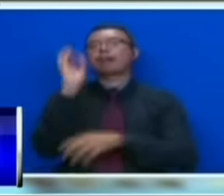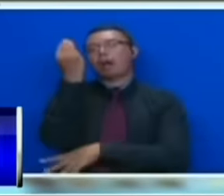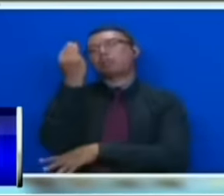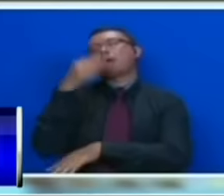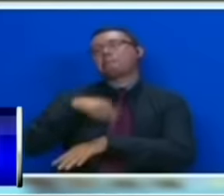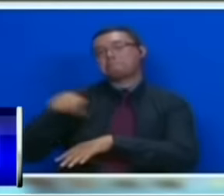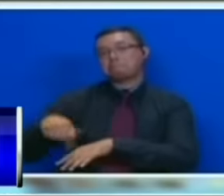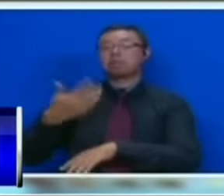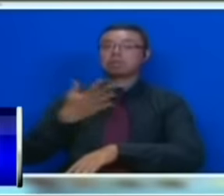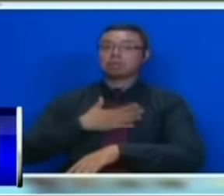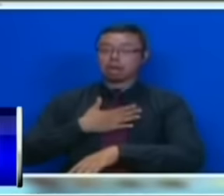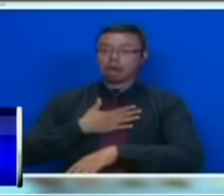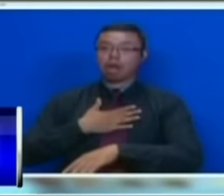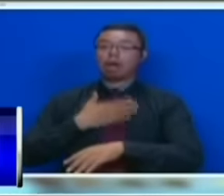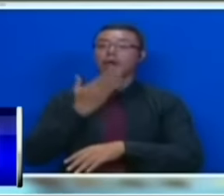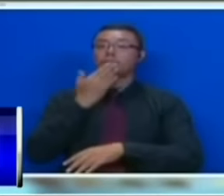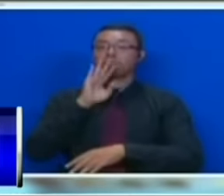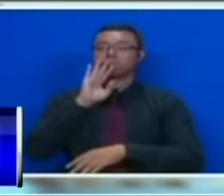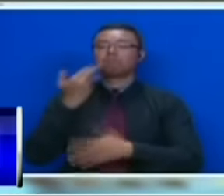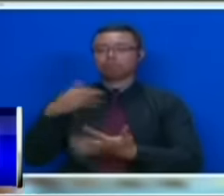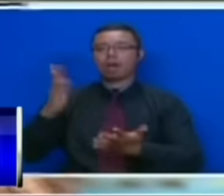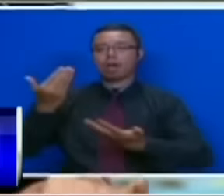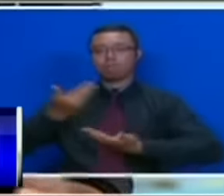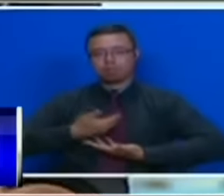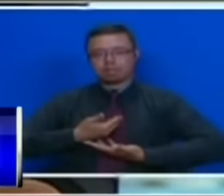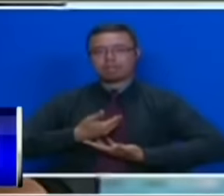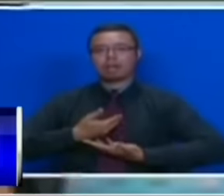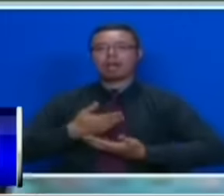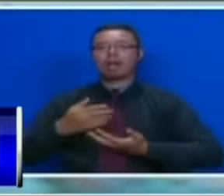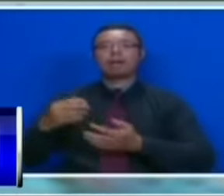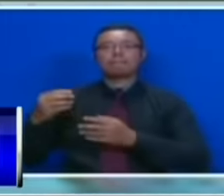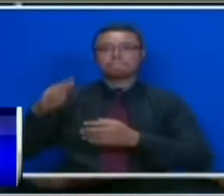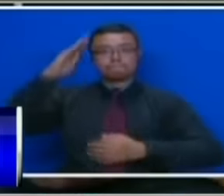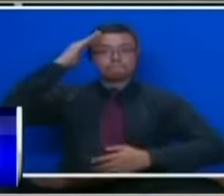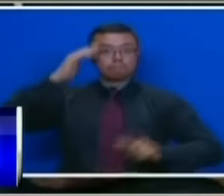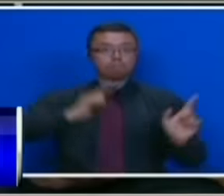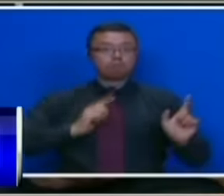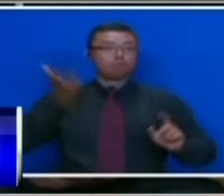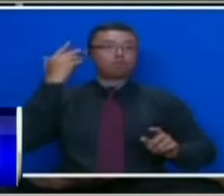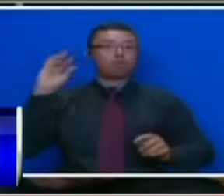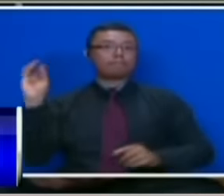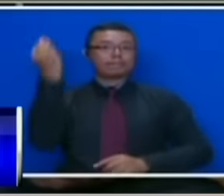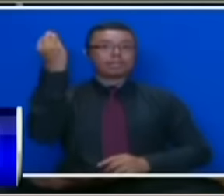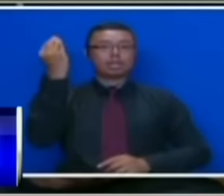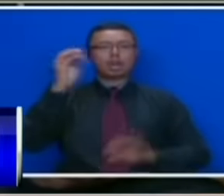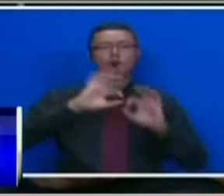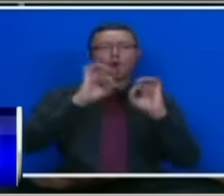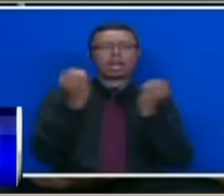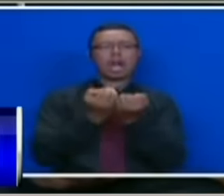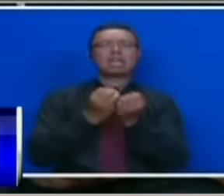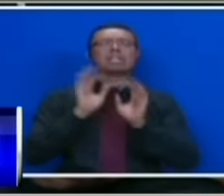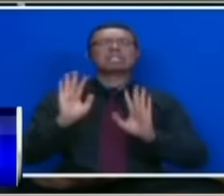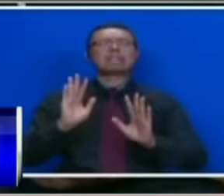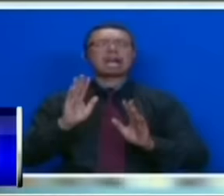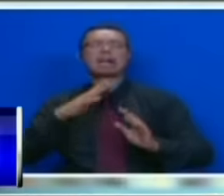Saya alhamdulillah memiliki bekal kepemimpinan di militer, sekali lagi. di mana merupakan organisasi yang paling